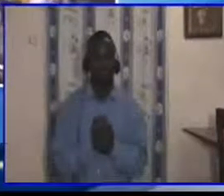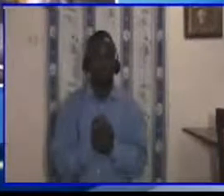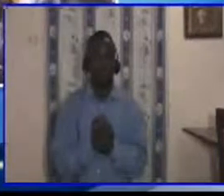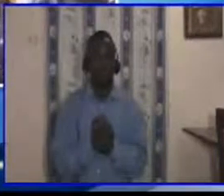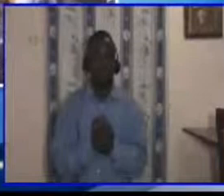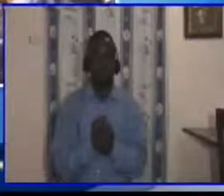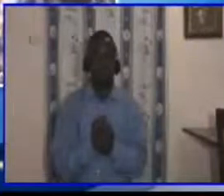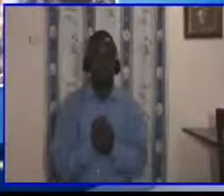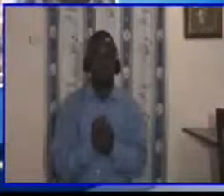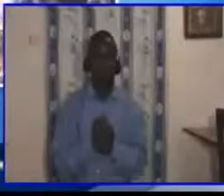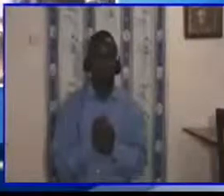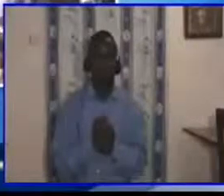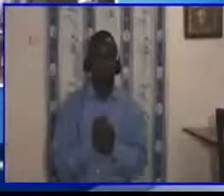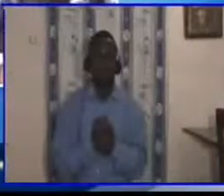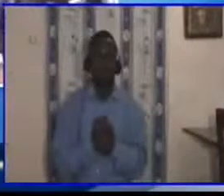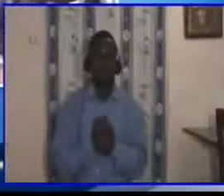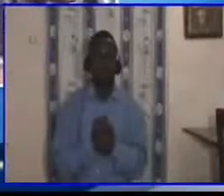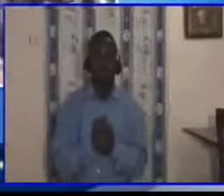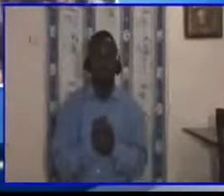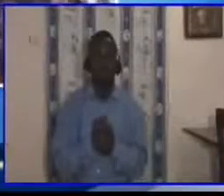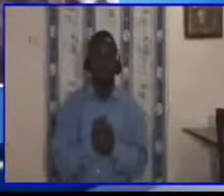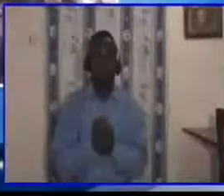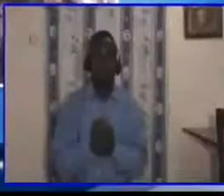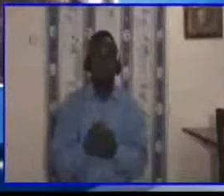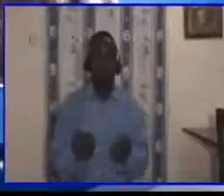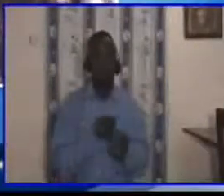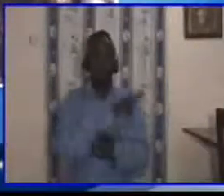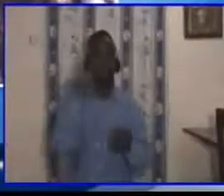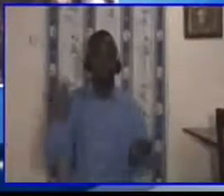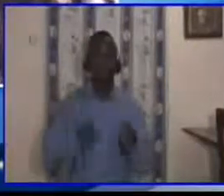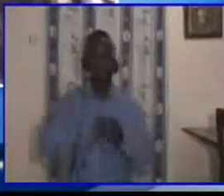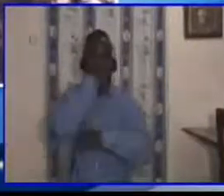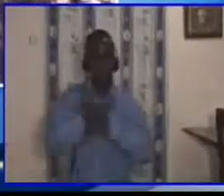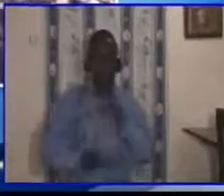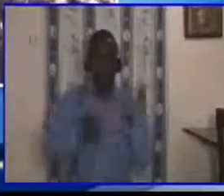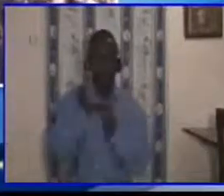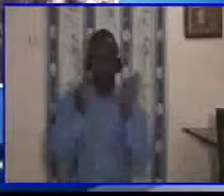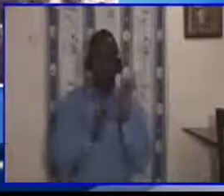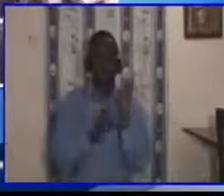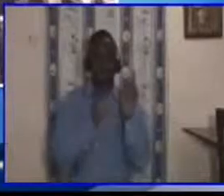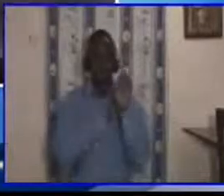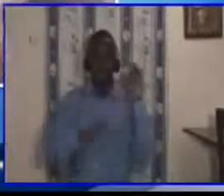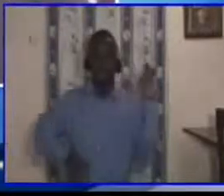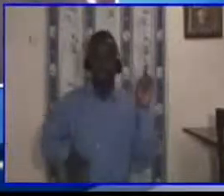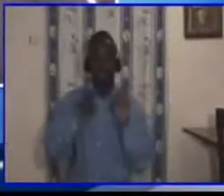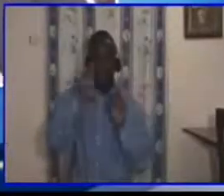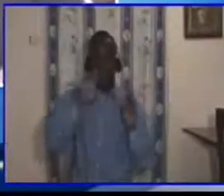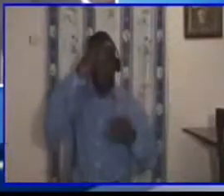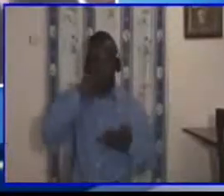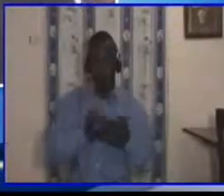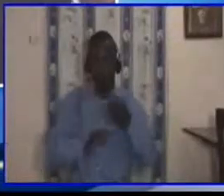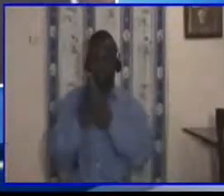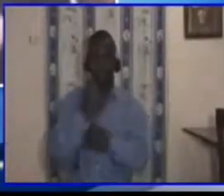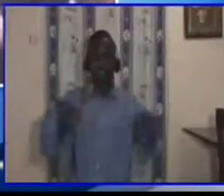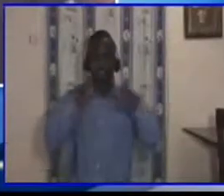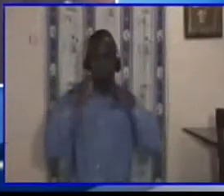avete ricevuto gesù cristo il figlio di dio come vostro personale